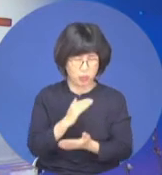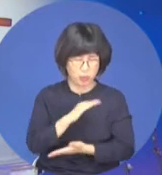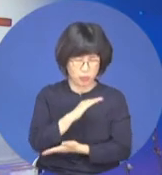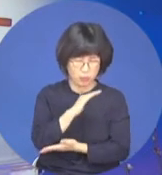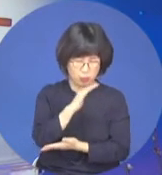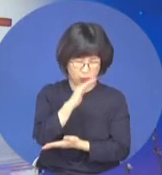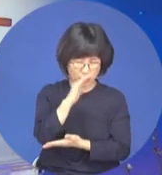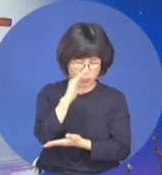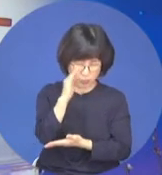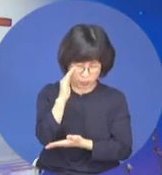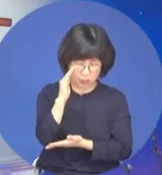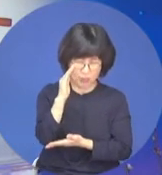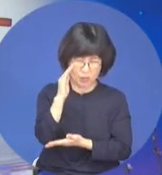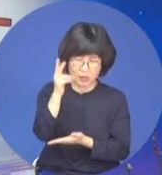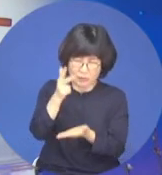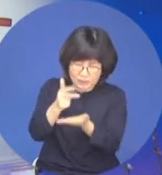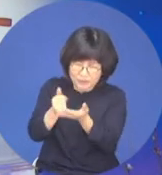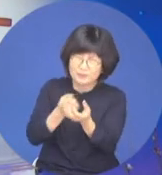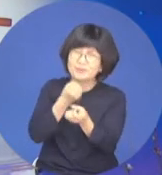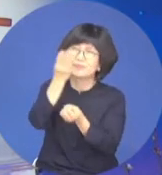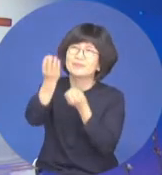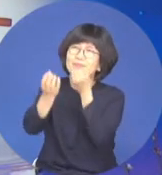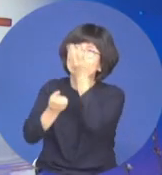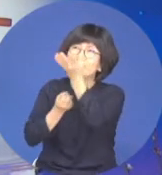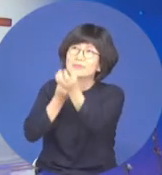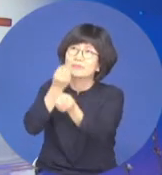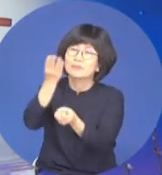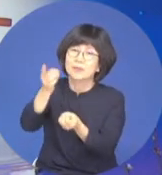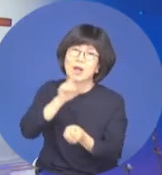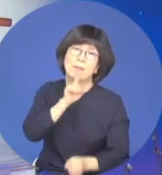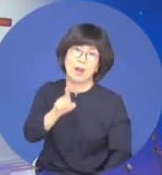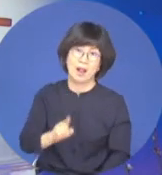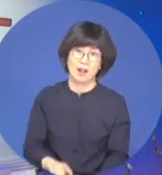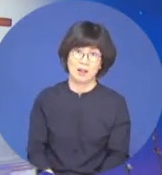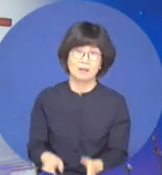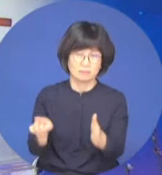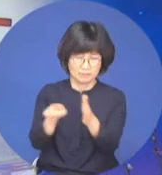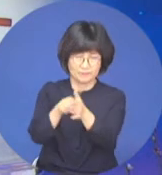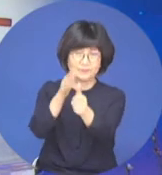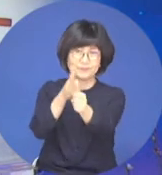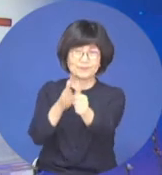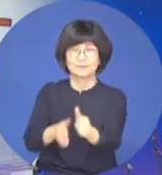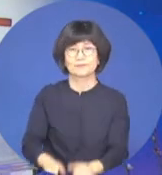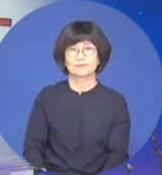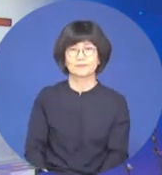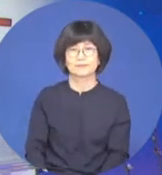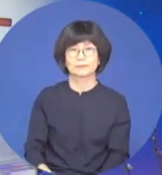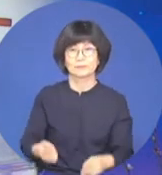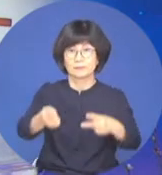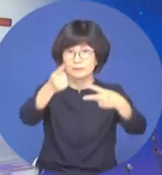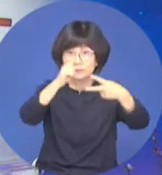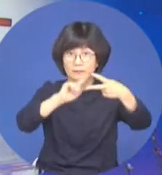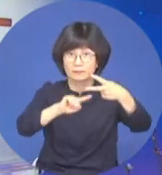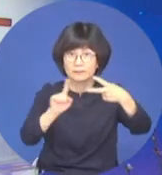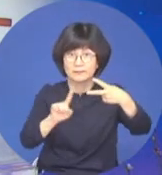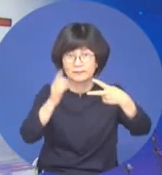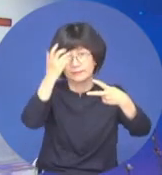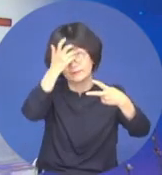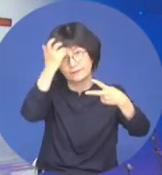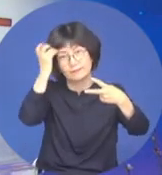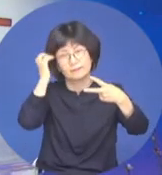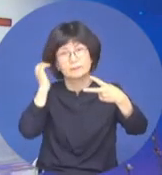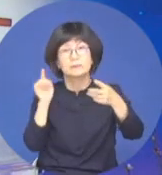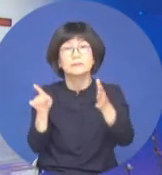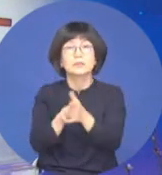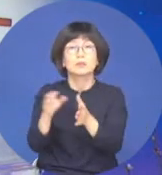다 말씀드리는 것임을 믿으시기 바랍니다. 두 번째는요, 한 가지 또 있는데 이게 뭐냐면은 믿음으로 산다는